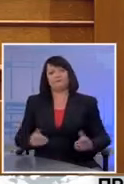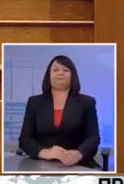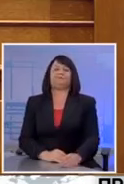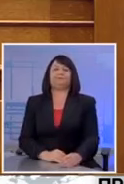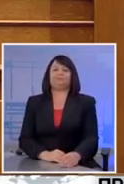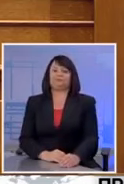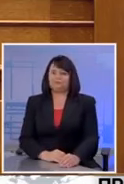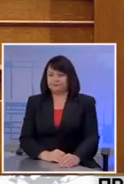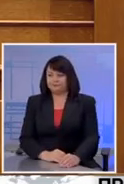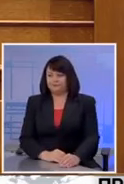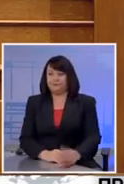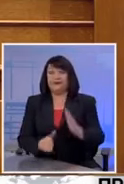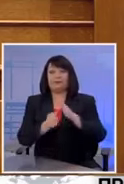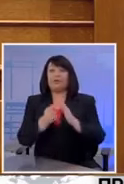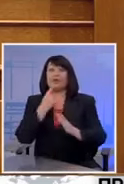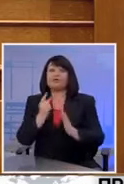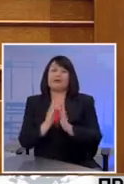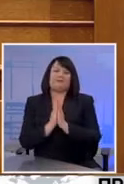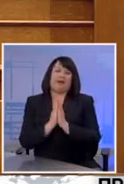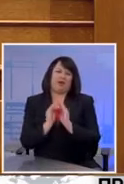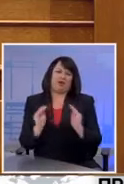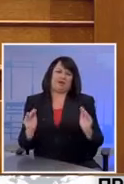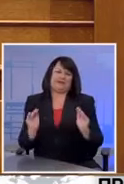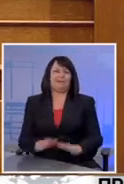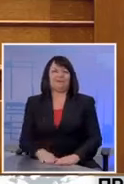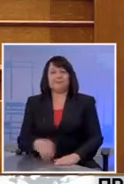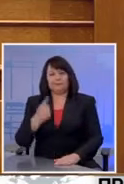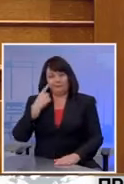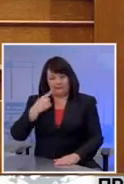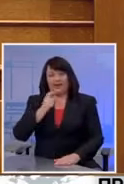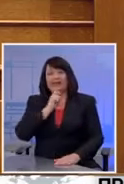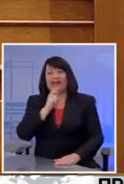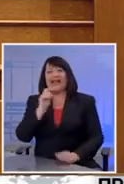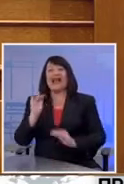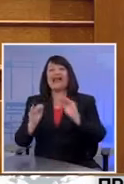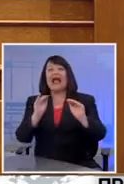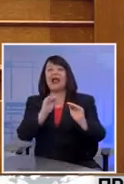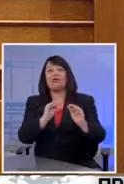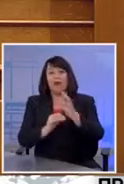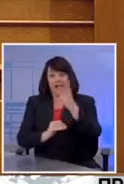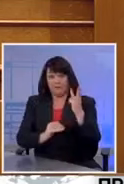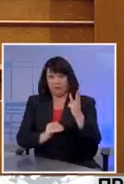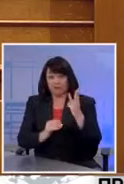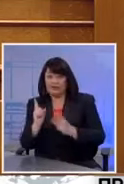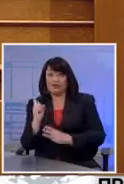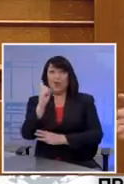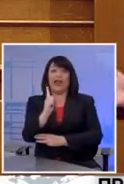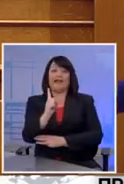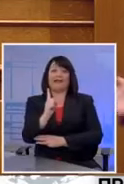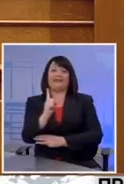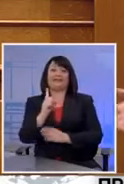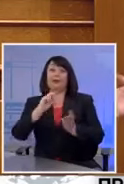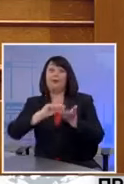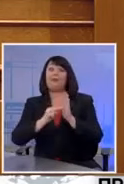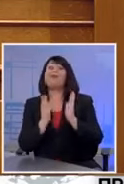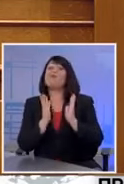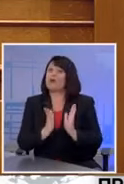Παρακαλώ, ησυχία. Όπως πάτε, με τις προβλέψεις των δημοσκοπήσεων, ένα στους τρεις θα είναι στην επόμενη Βουλή. Οπότε προσέξτε